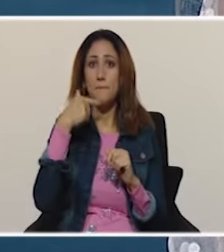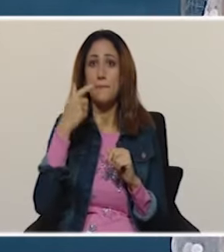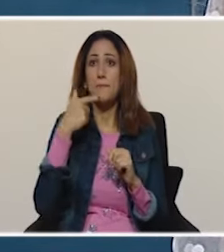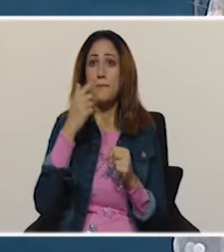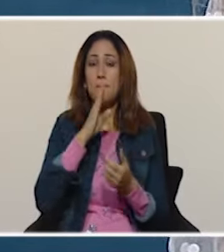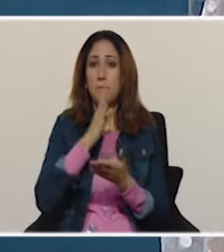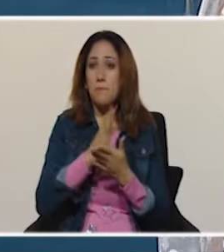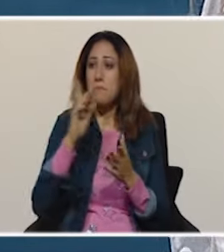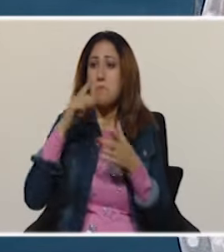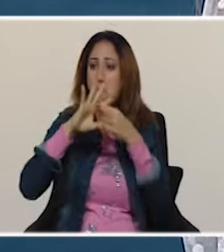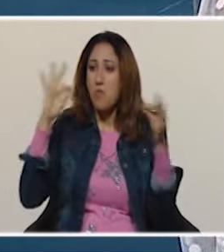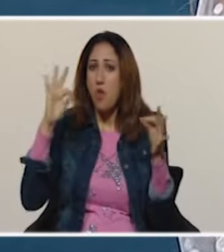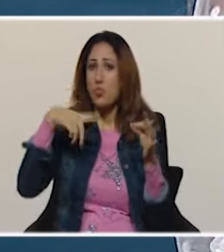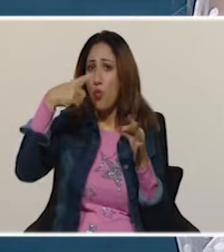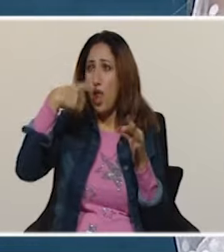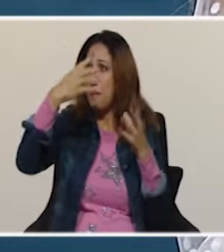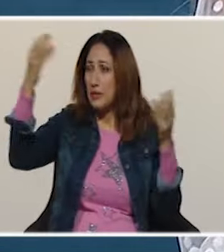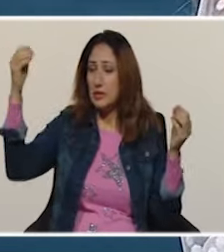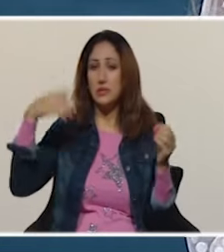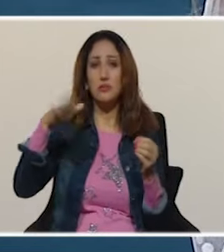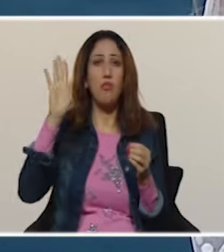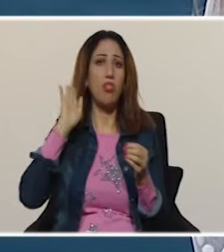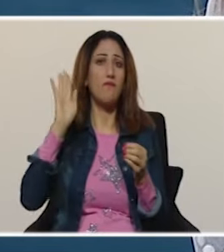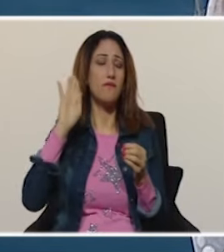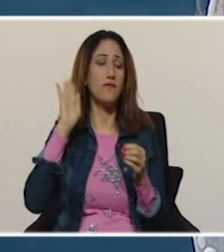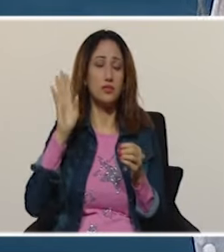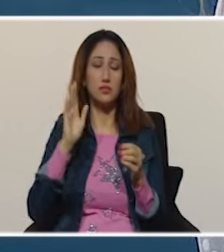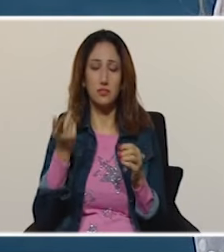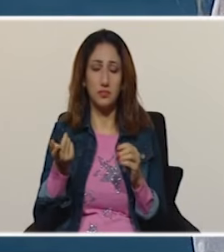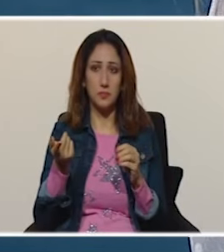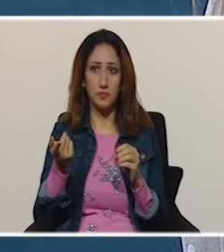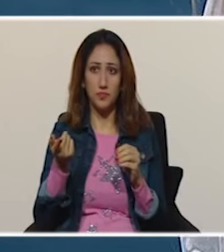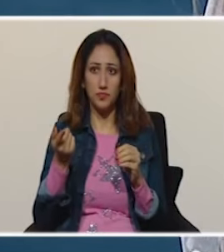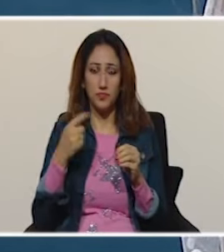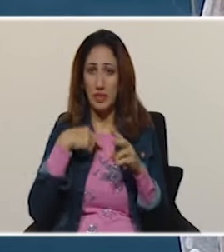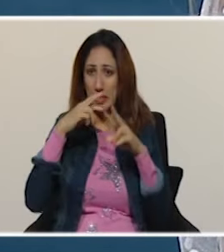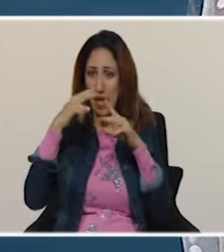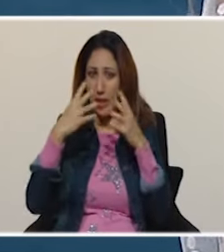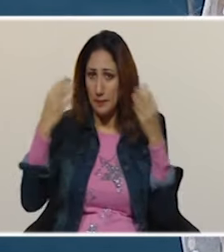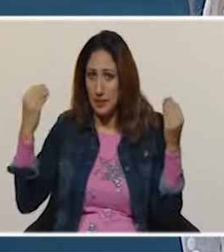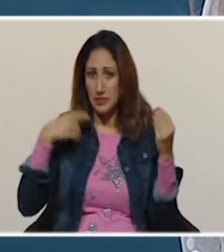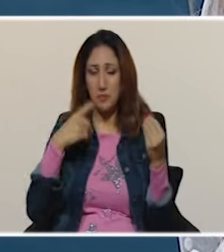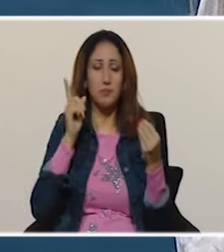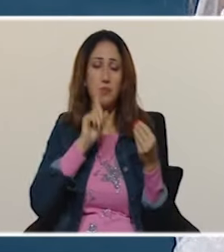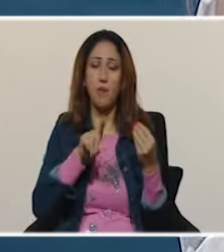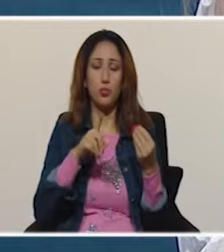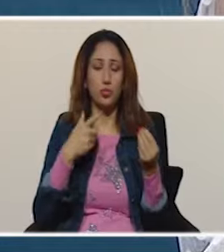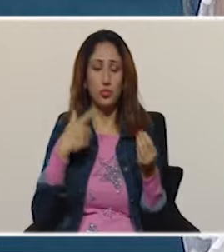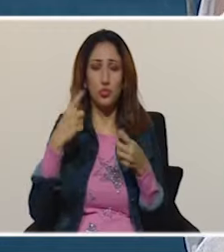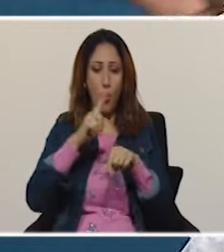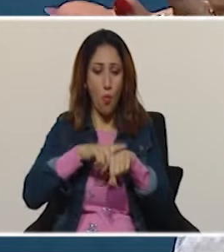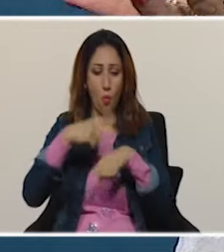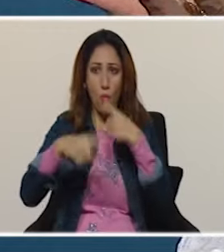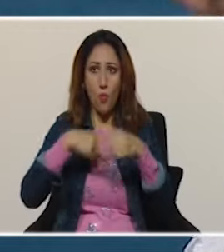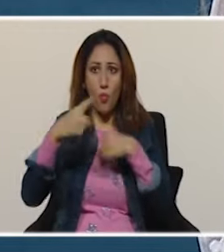لهذا الموضوع. فمرات بتحس حالك انه الموضوع هذا مش لازم ينحكى فيه. فبحس انه مع الوقت